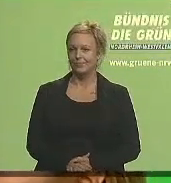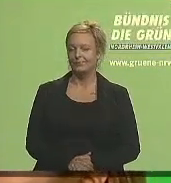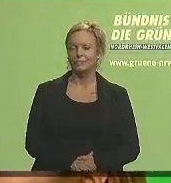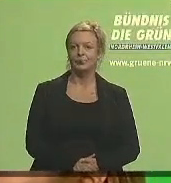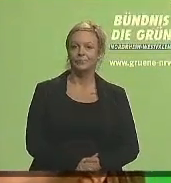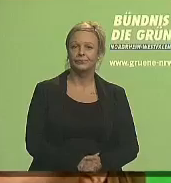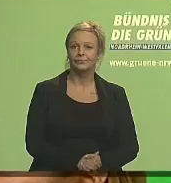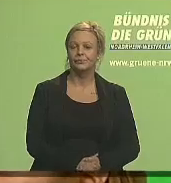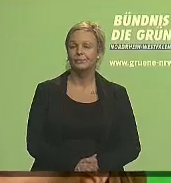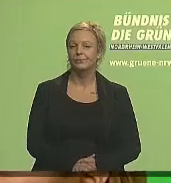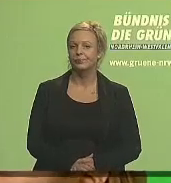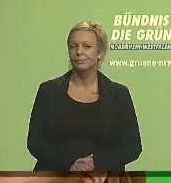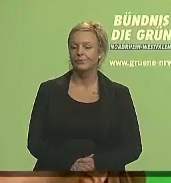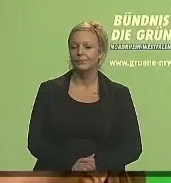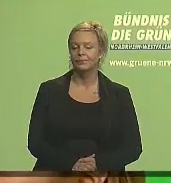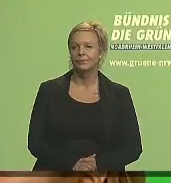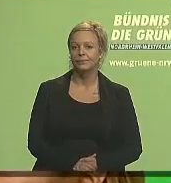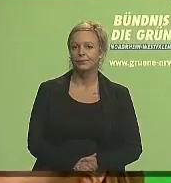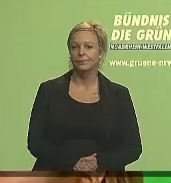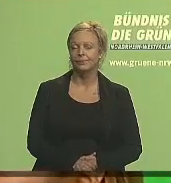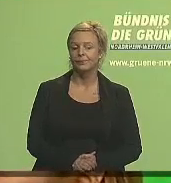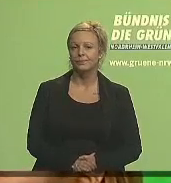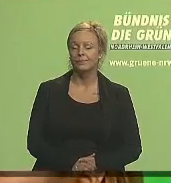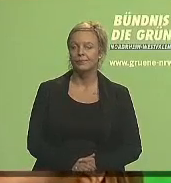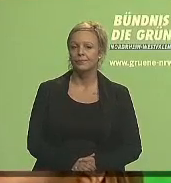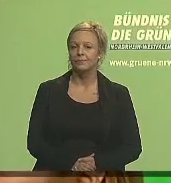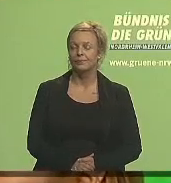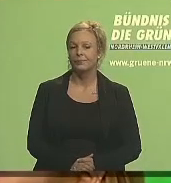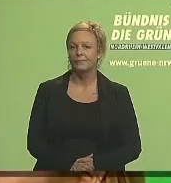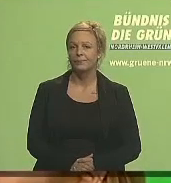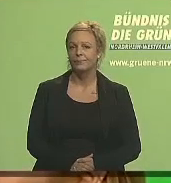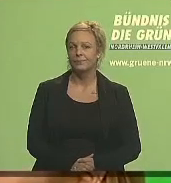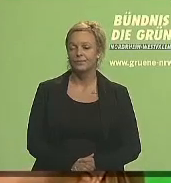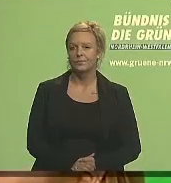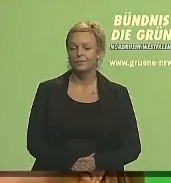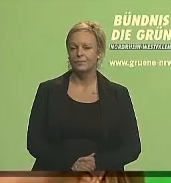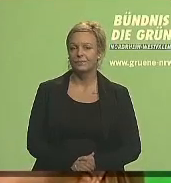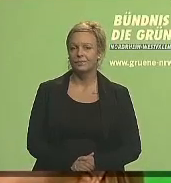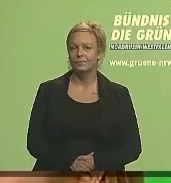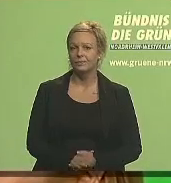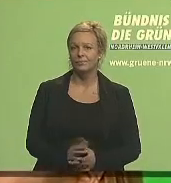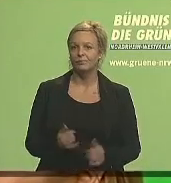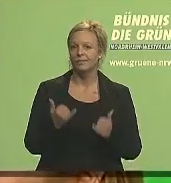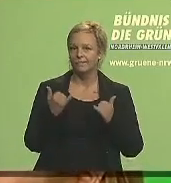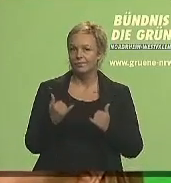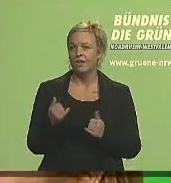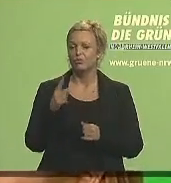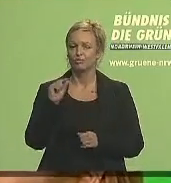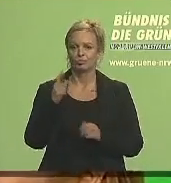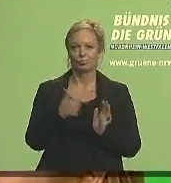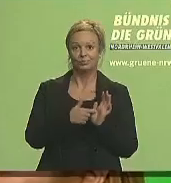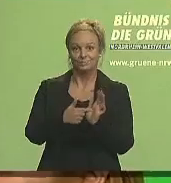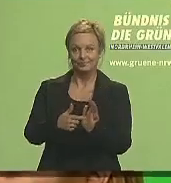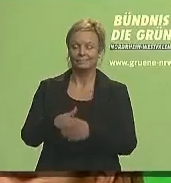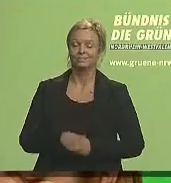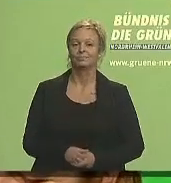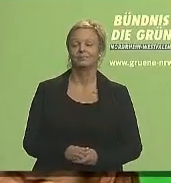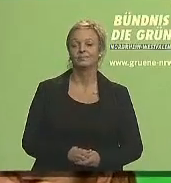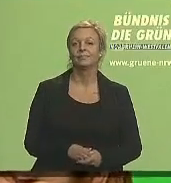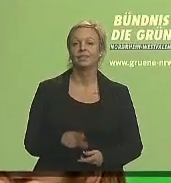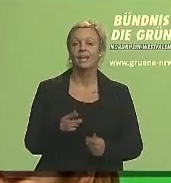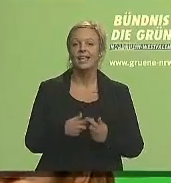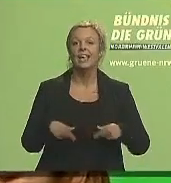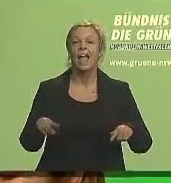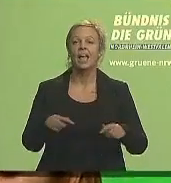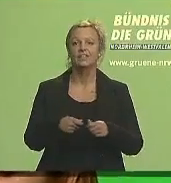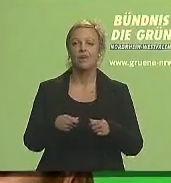exemplarisch sagen, was so gekommen ist, bis wir dann zu unserem Platz 1 kommen. Also, aus dem KV Düren kam